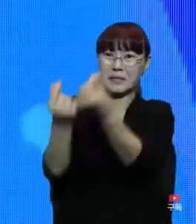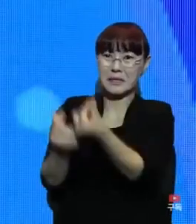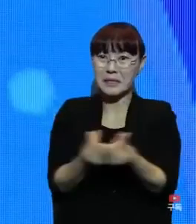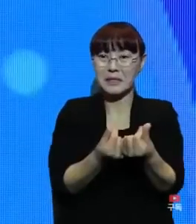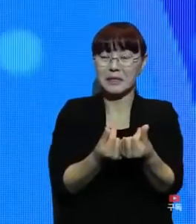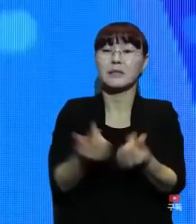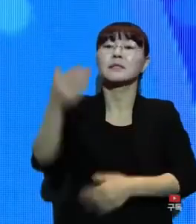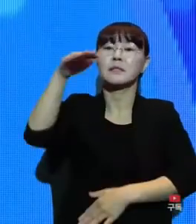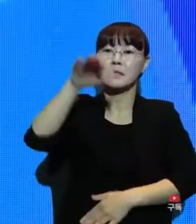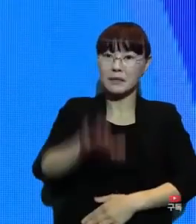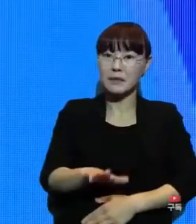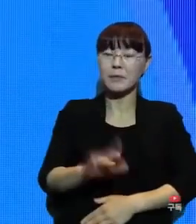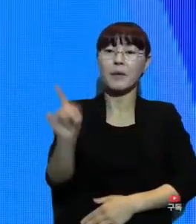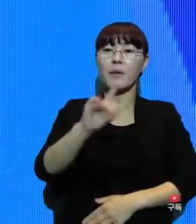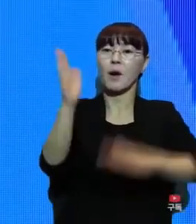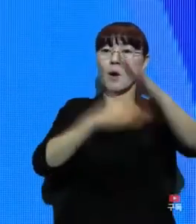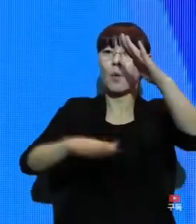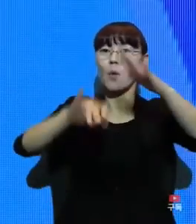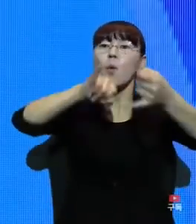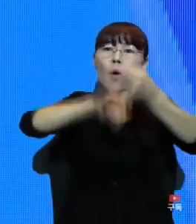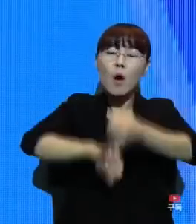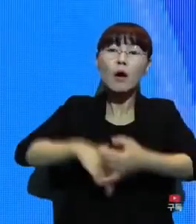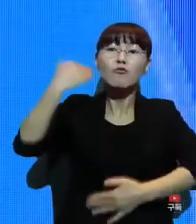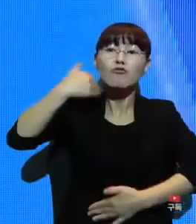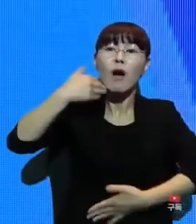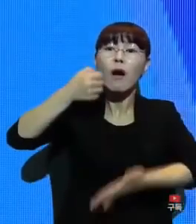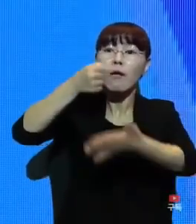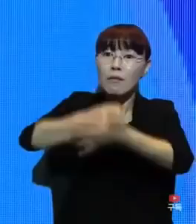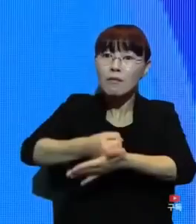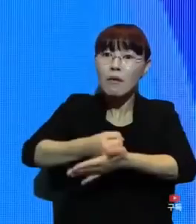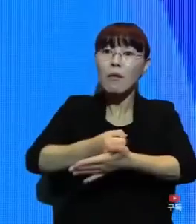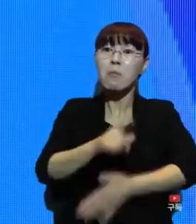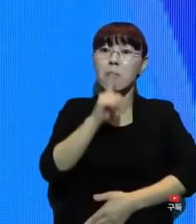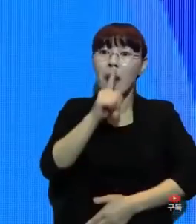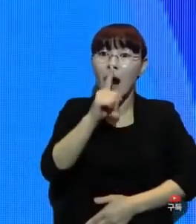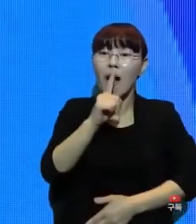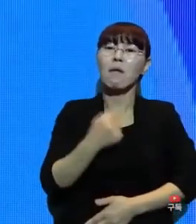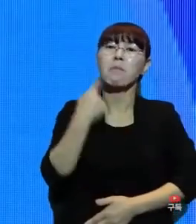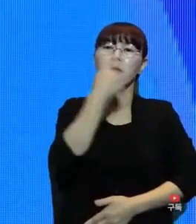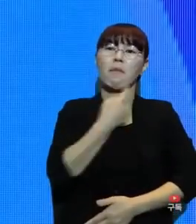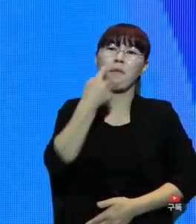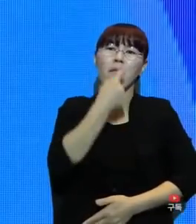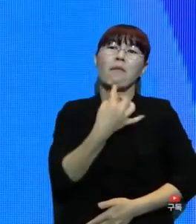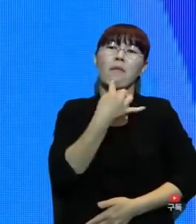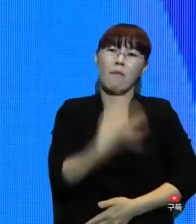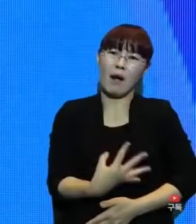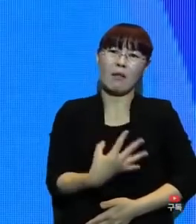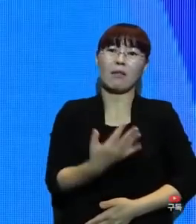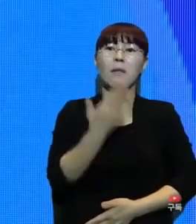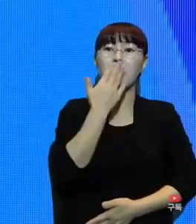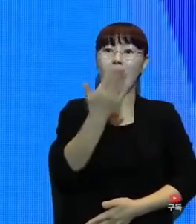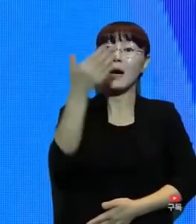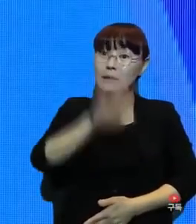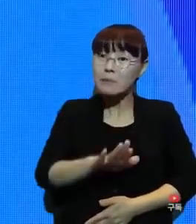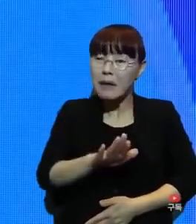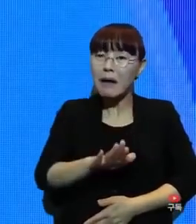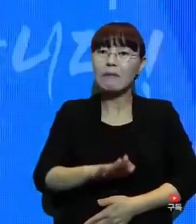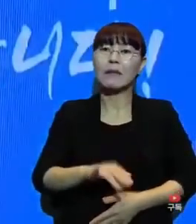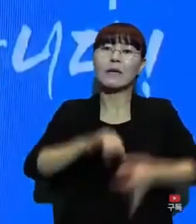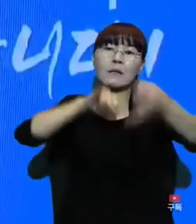그런데 공약을 누가 지킴 니까 말은 누가 못합니까 지키는 사람 많지